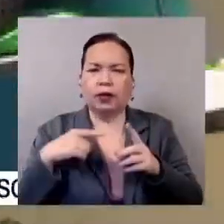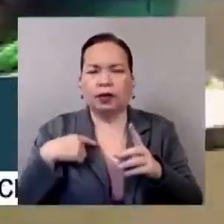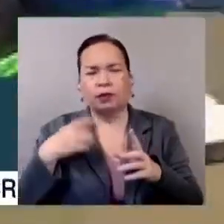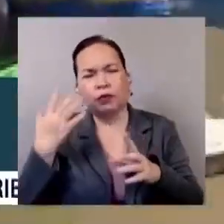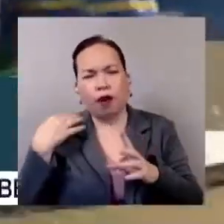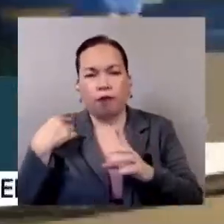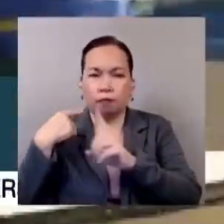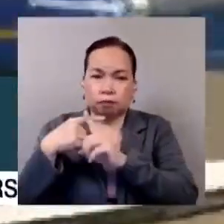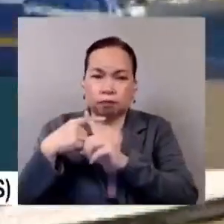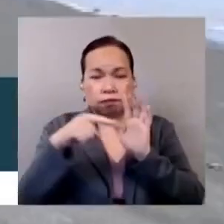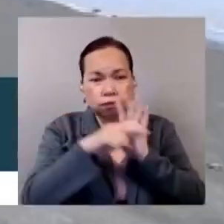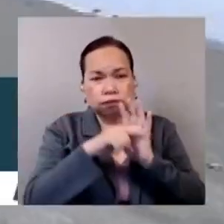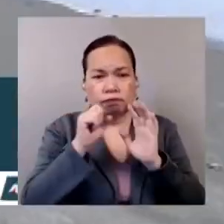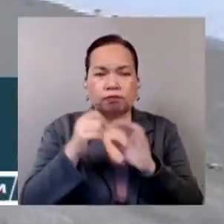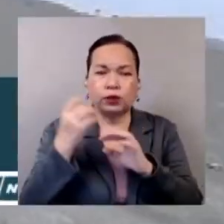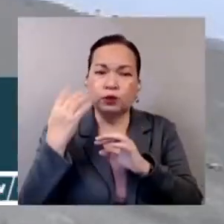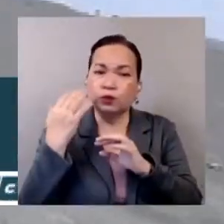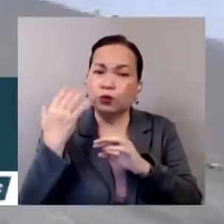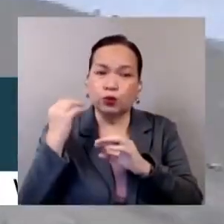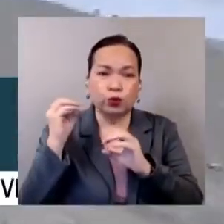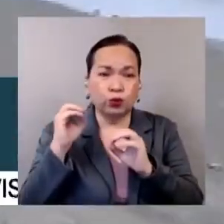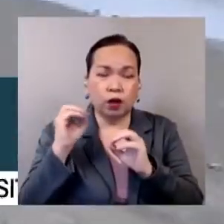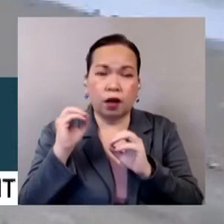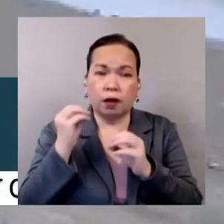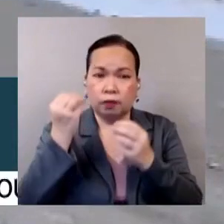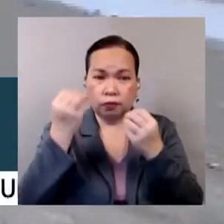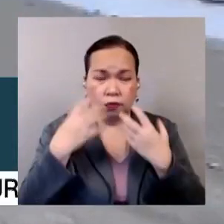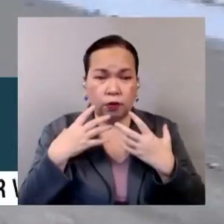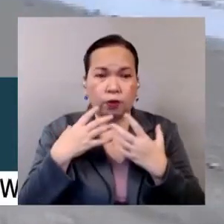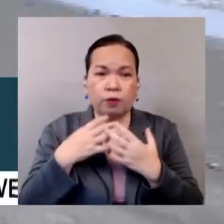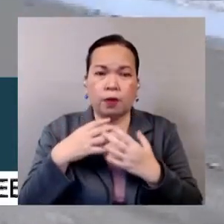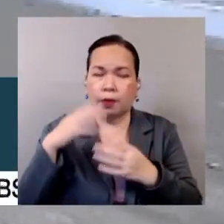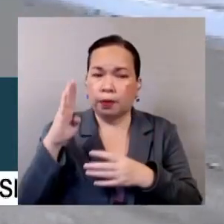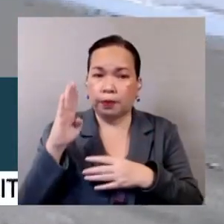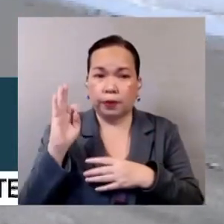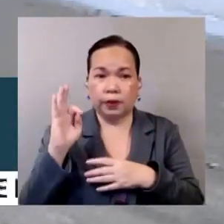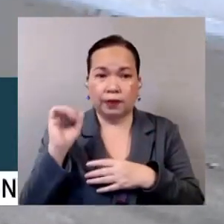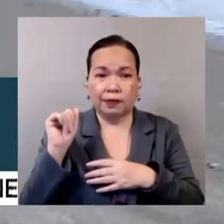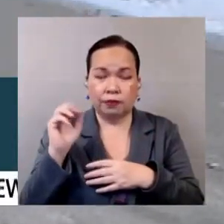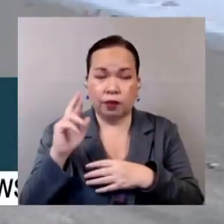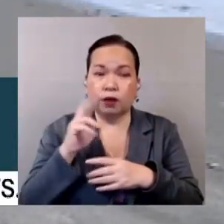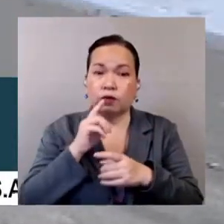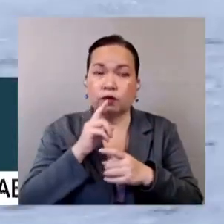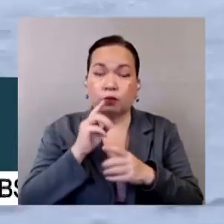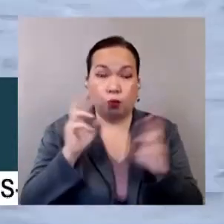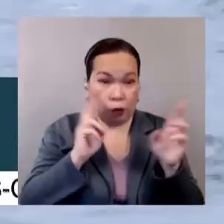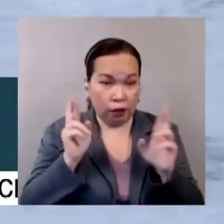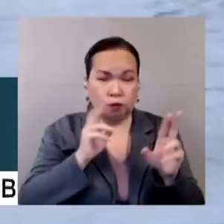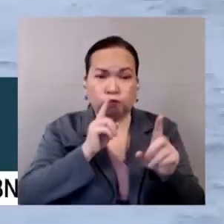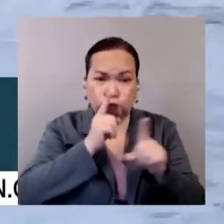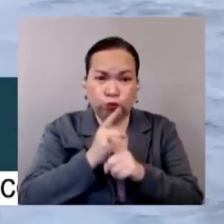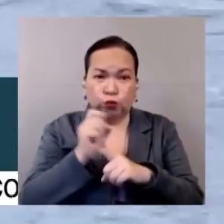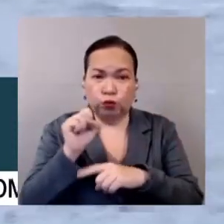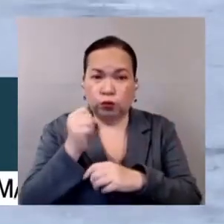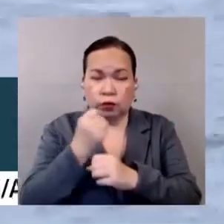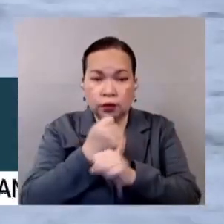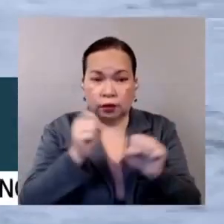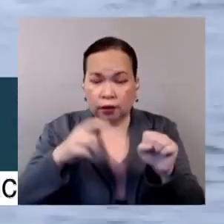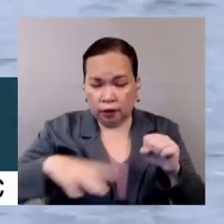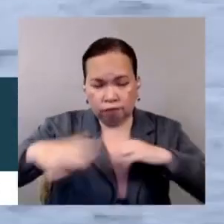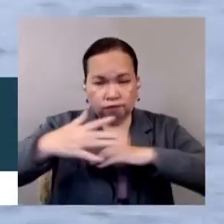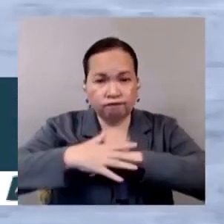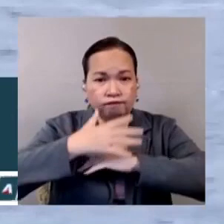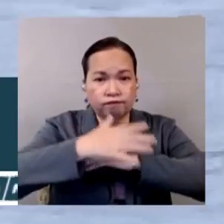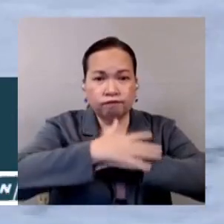hindi pa natin alam. Wala kasi sa amin yung report ng BFAR kung gaano ka-safe yung ano namin, dalampasigan namin.